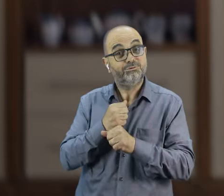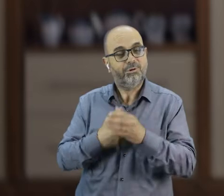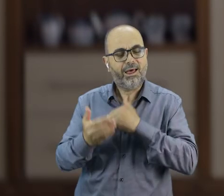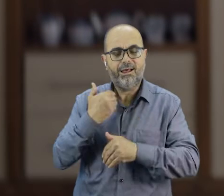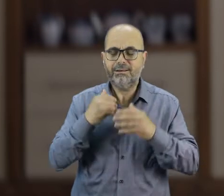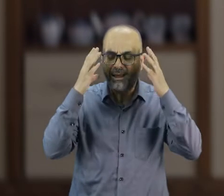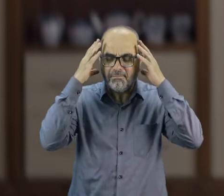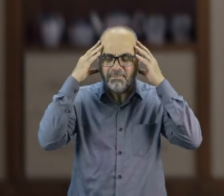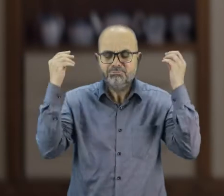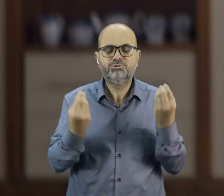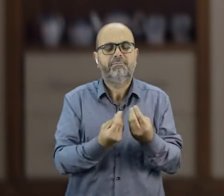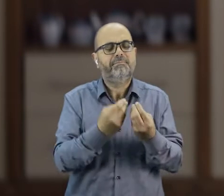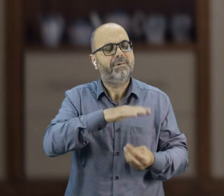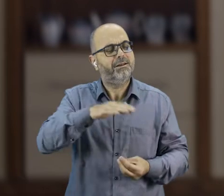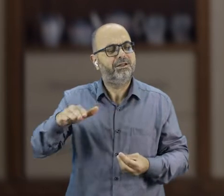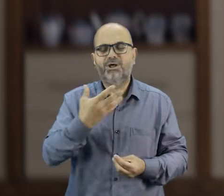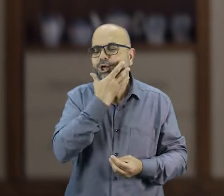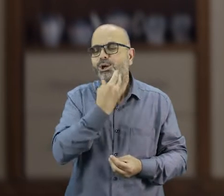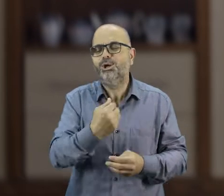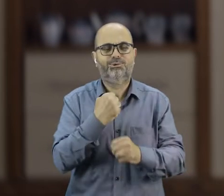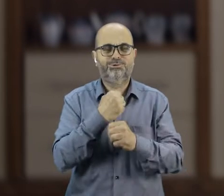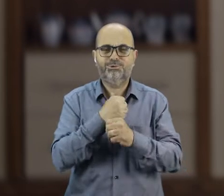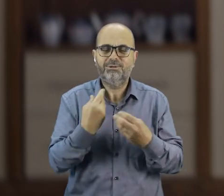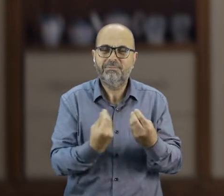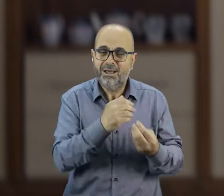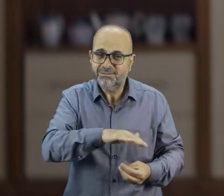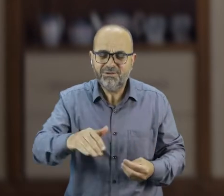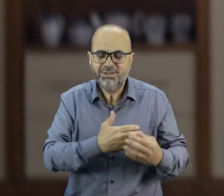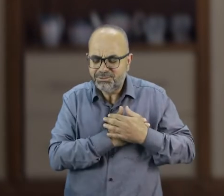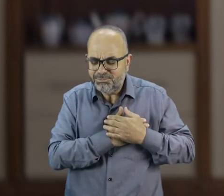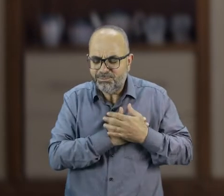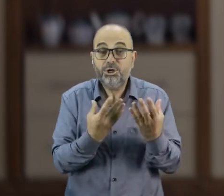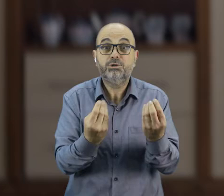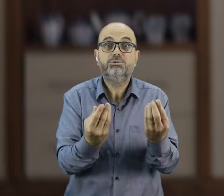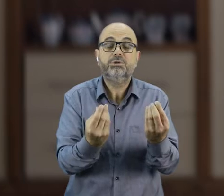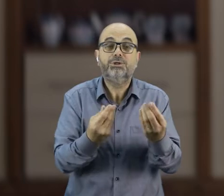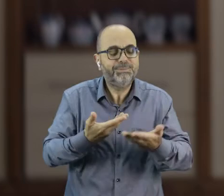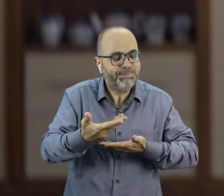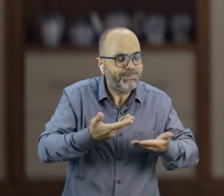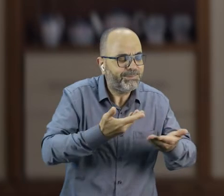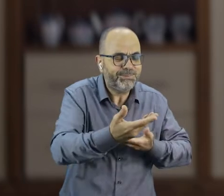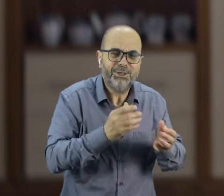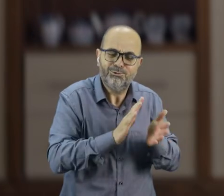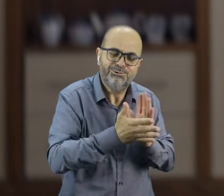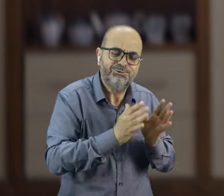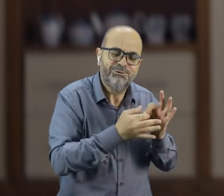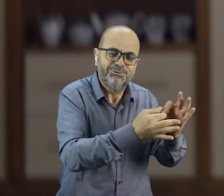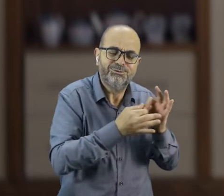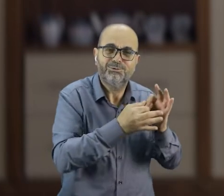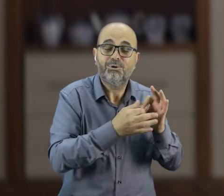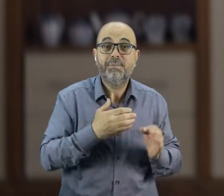شغلي رائع جداً مع الأطفال، الأطفال هذول كتير أنا بحبهم وبحب التعامل معهم وبحب طبعاً